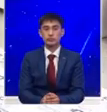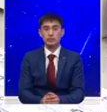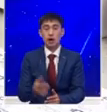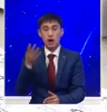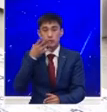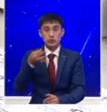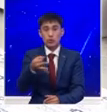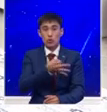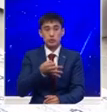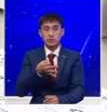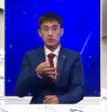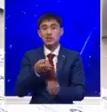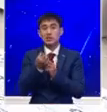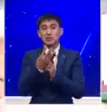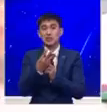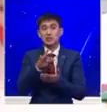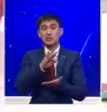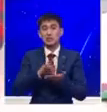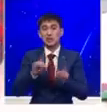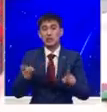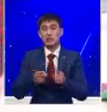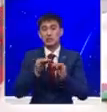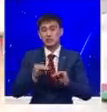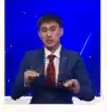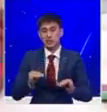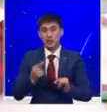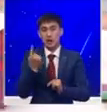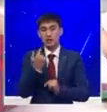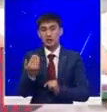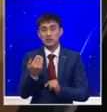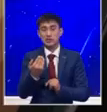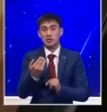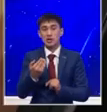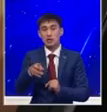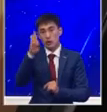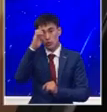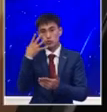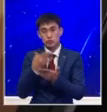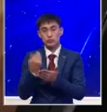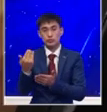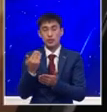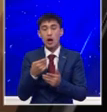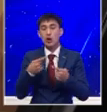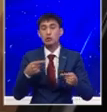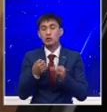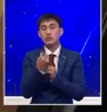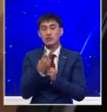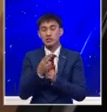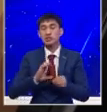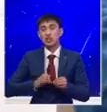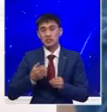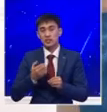анкой областт НВ для и только один из них находится на государственном балансе остальные 12